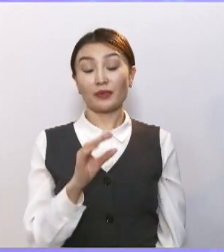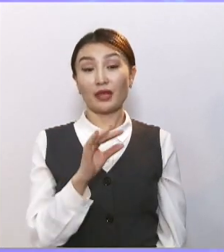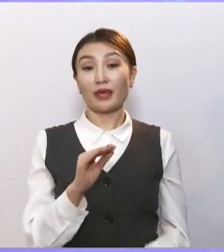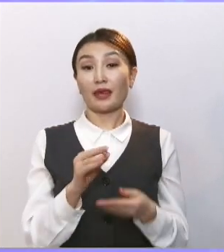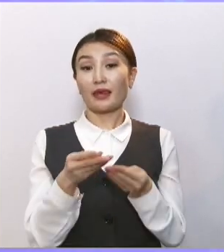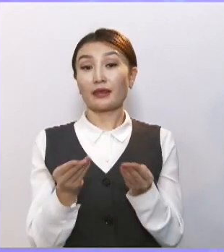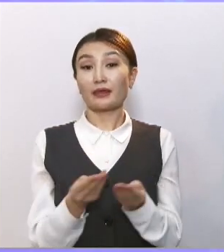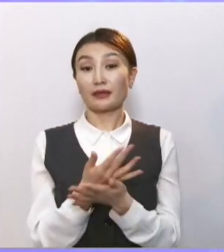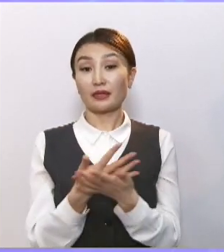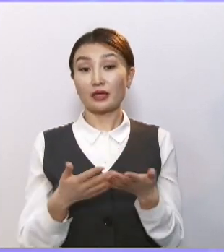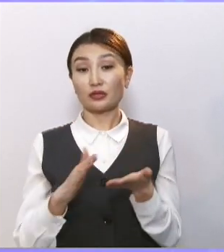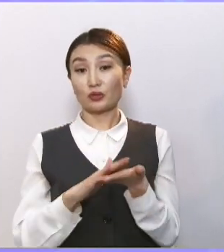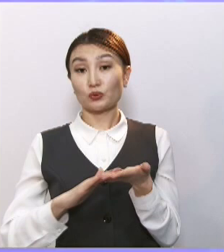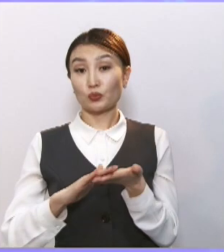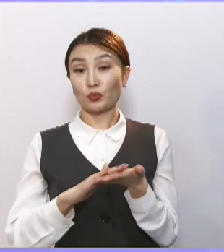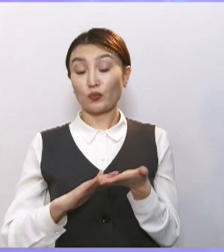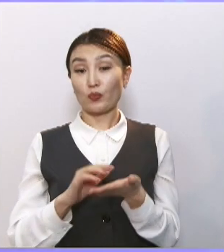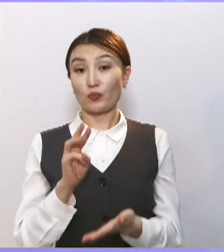Идиш жуумун.